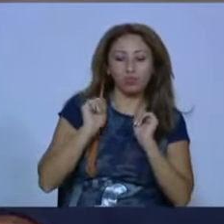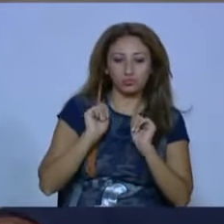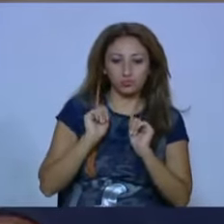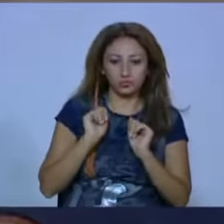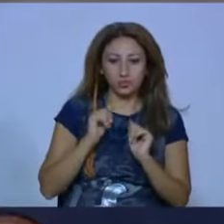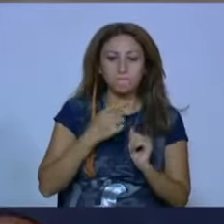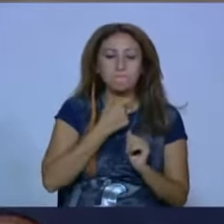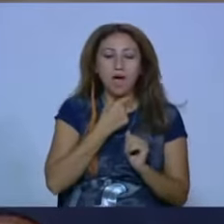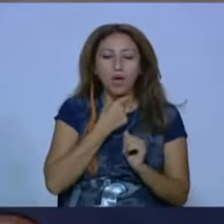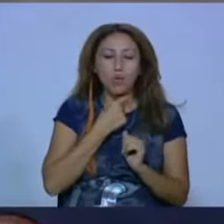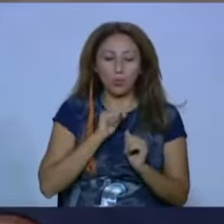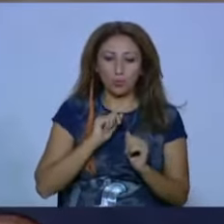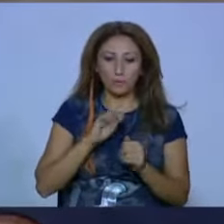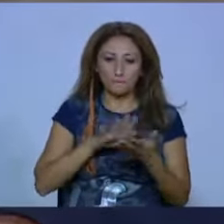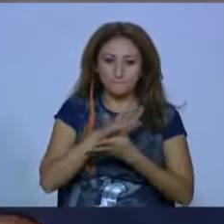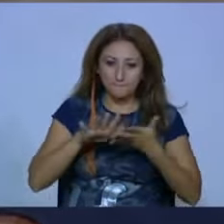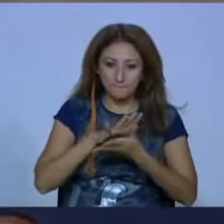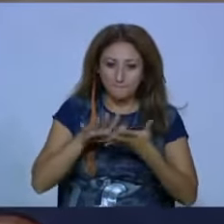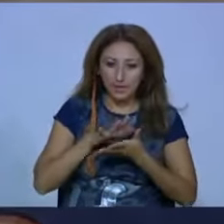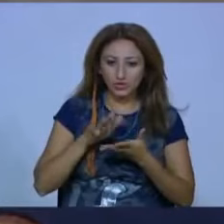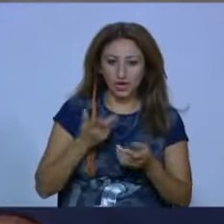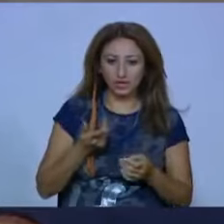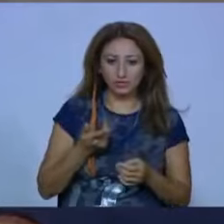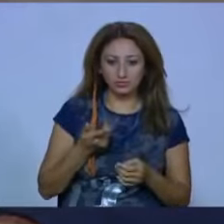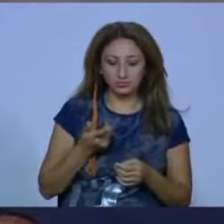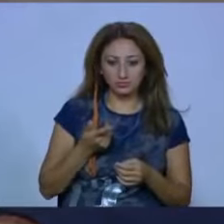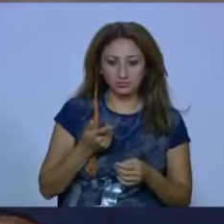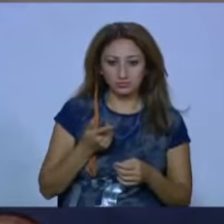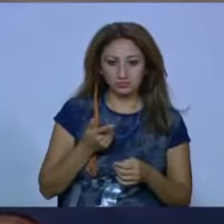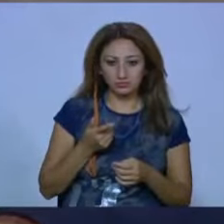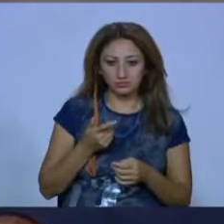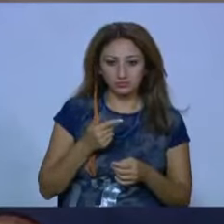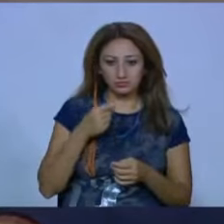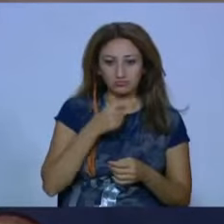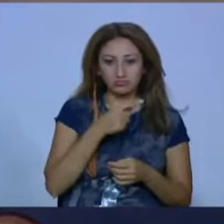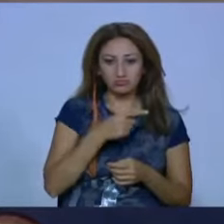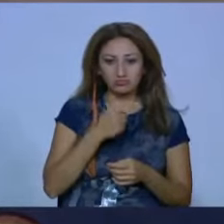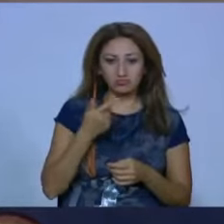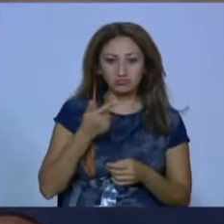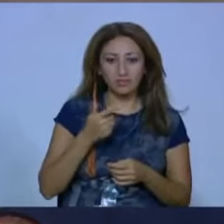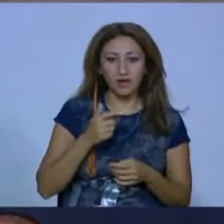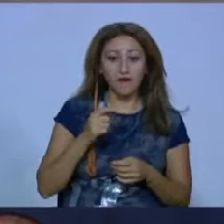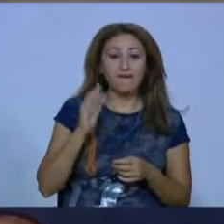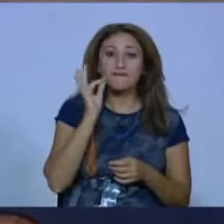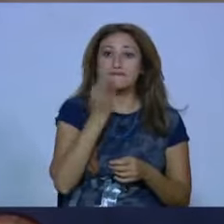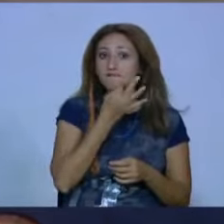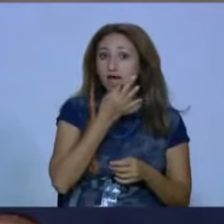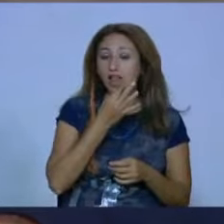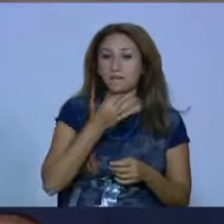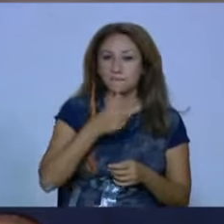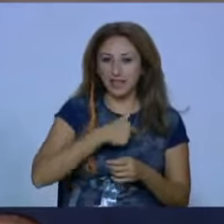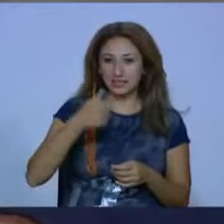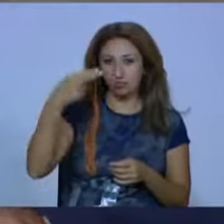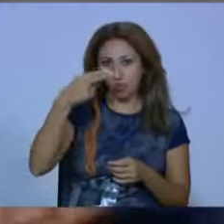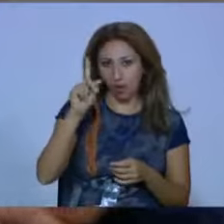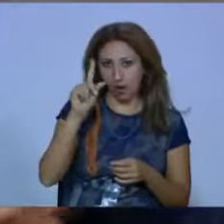كان مخنوق ومتضايق وكان فيه، لان علاء نزل بعبود نجح نجاح عظيم،